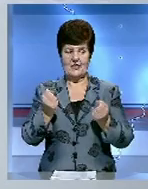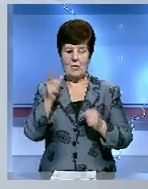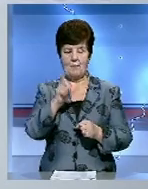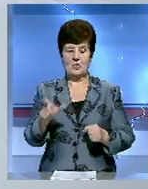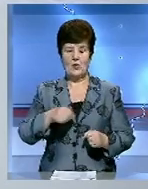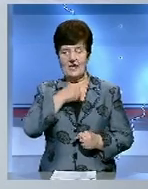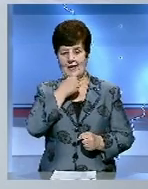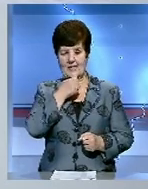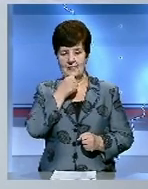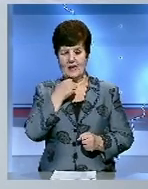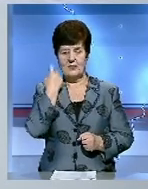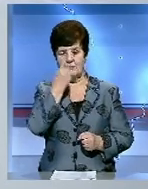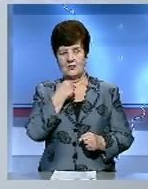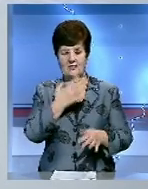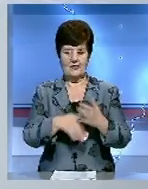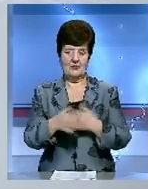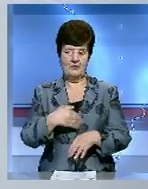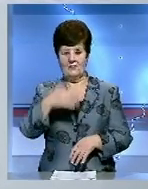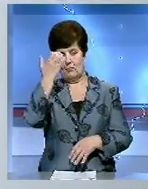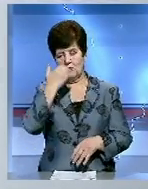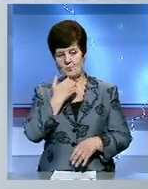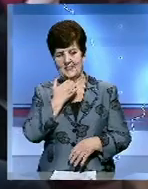și persoanele cu dizabilități. Vă mulțumim!